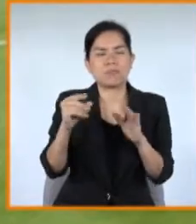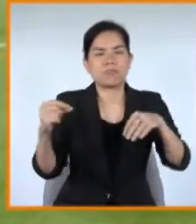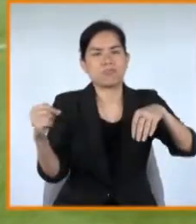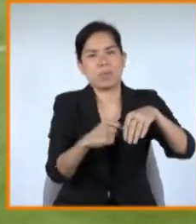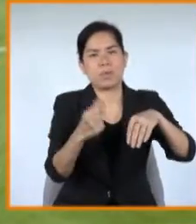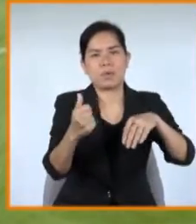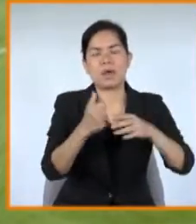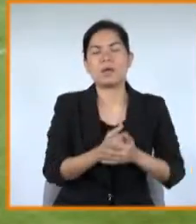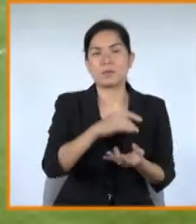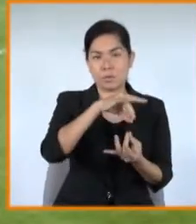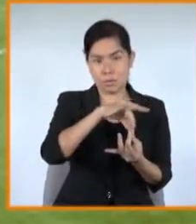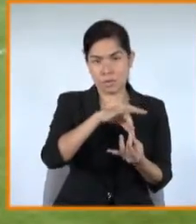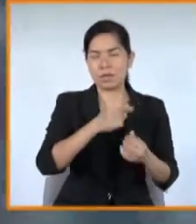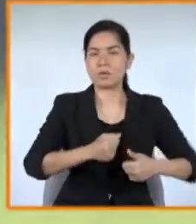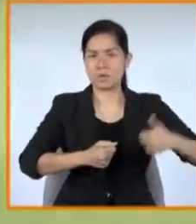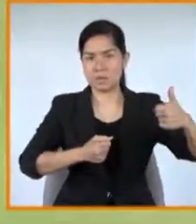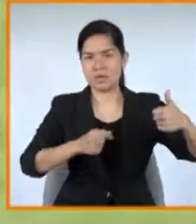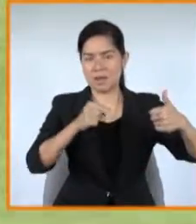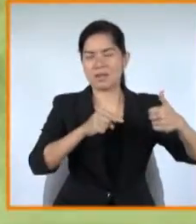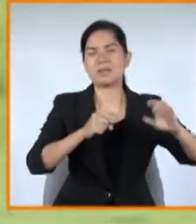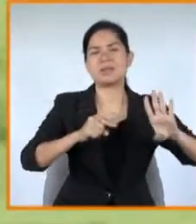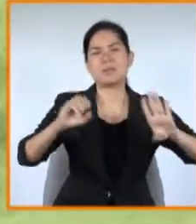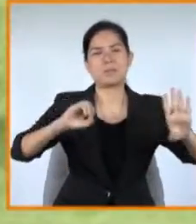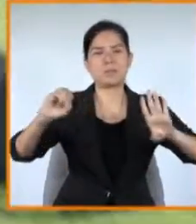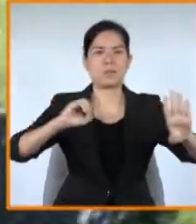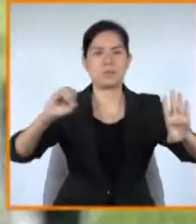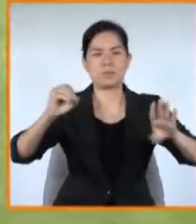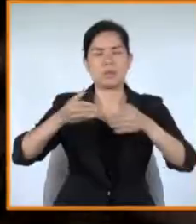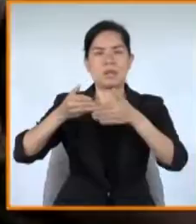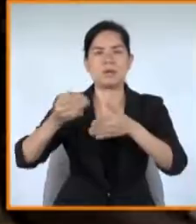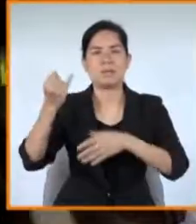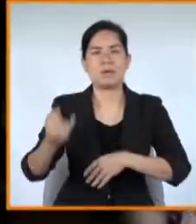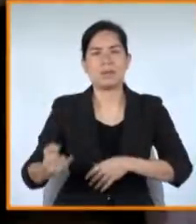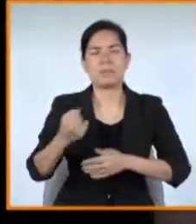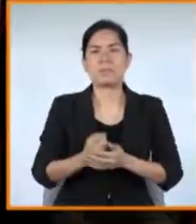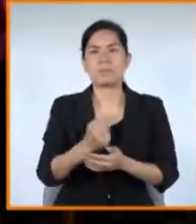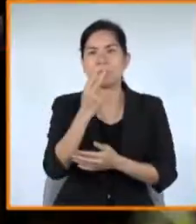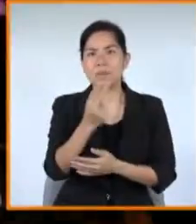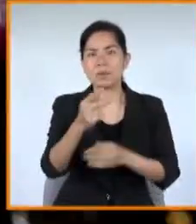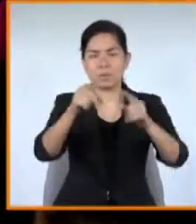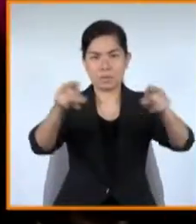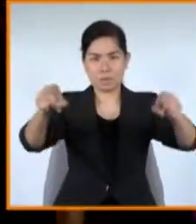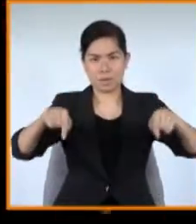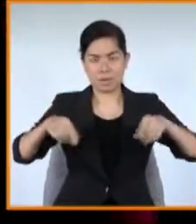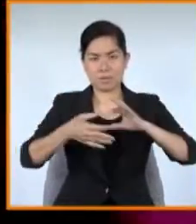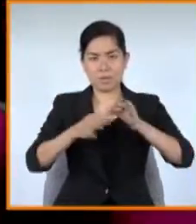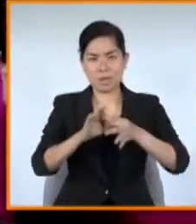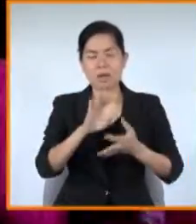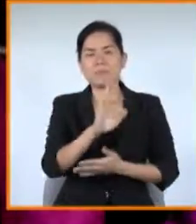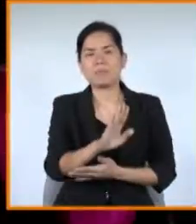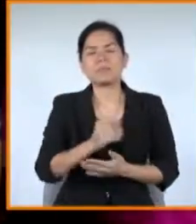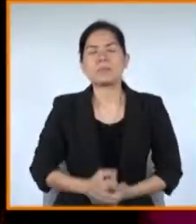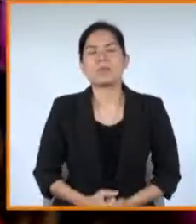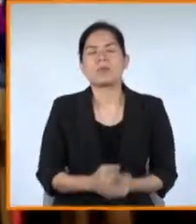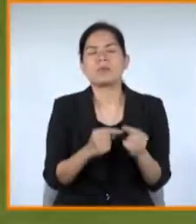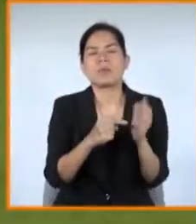ป็นฝั่งของสุโขทัยเอาชนะการท่าเรือไปแบบขาดลอย4-0นะครับไปดูที่สนามเขาพลองสเตเดียมกันบ้างครับชัยนาทบิลเฉือนสุ